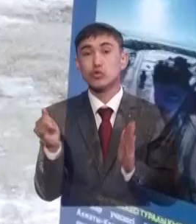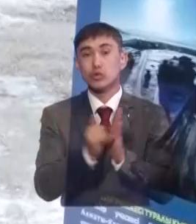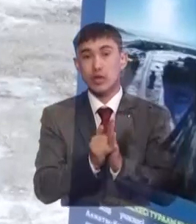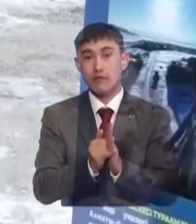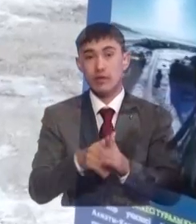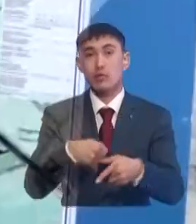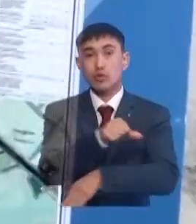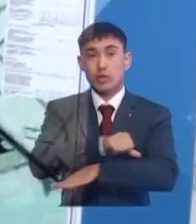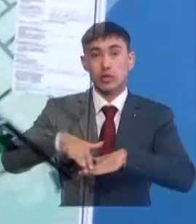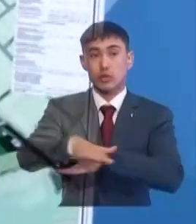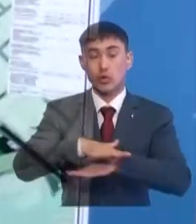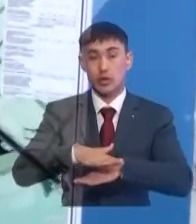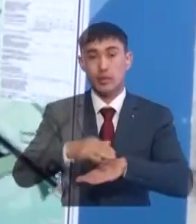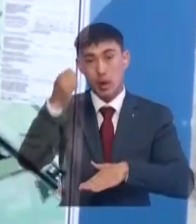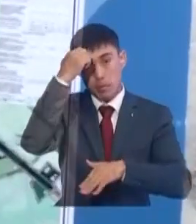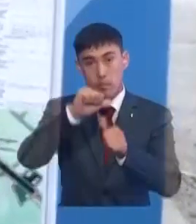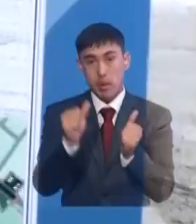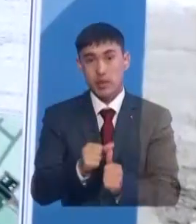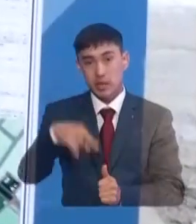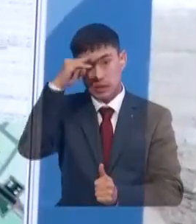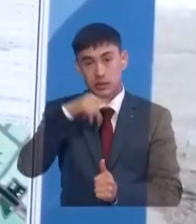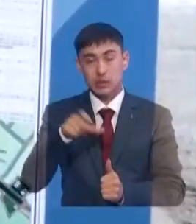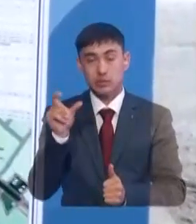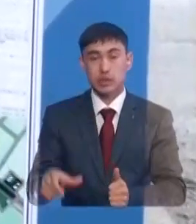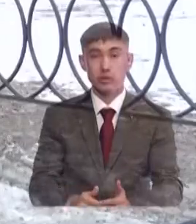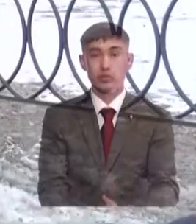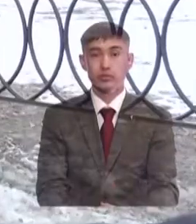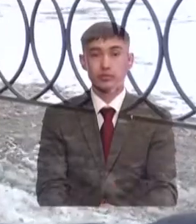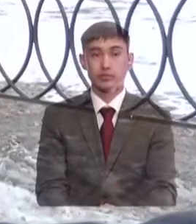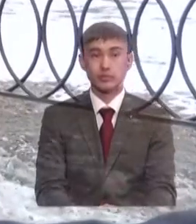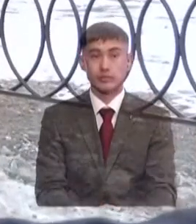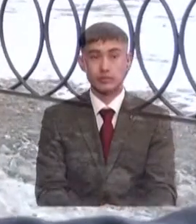на прилегающей территории памятник казахстанскому деятелю.